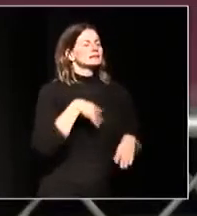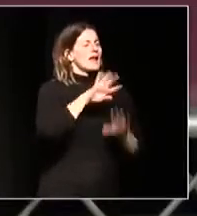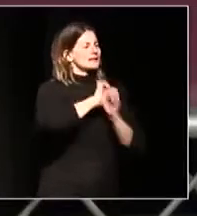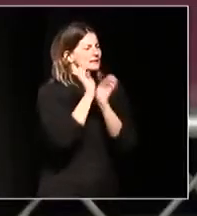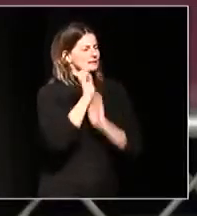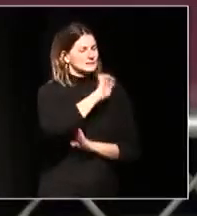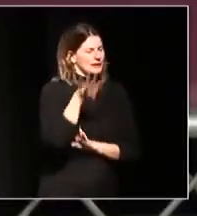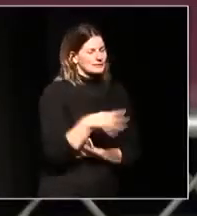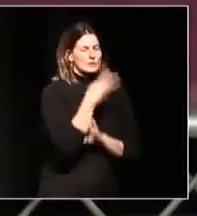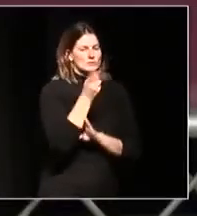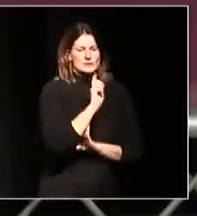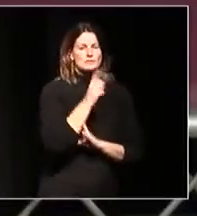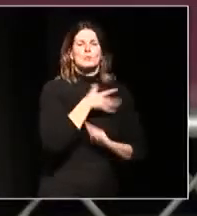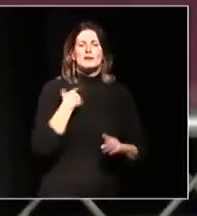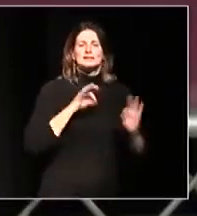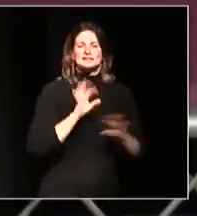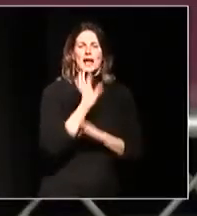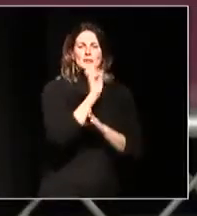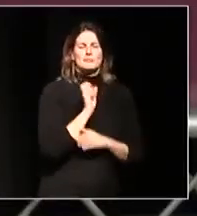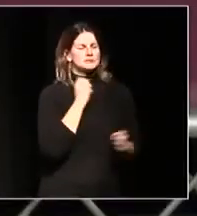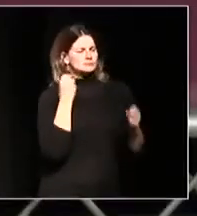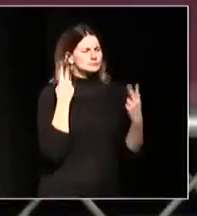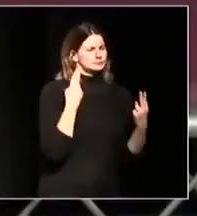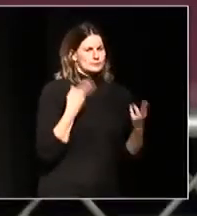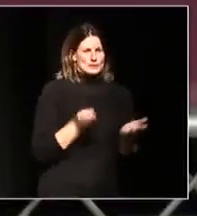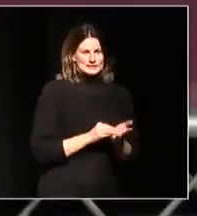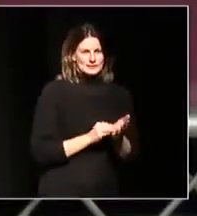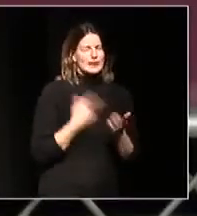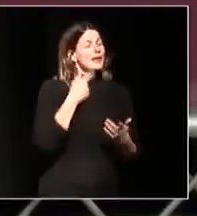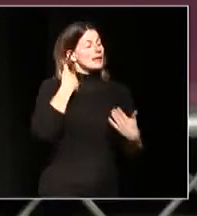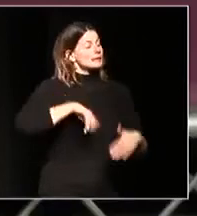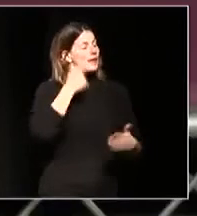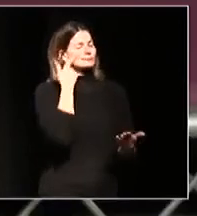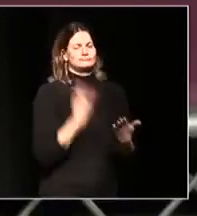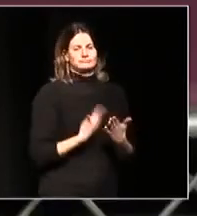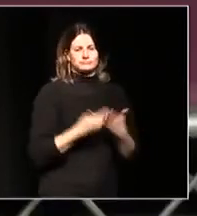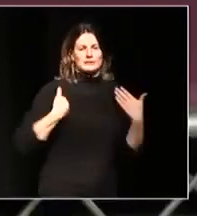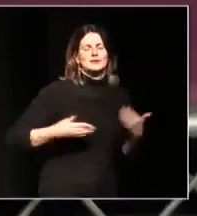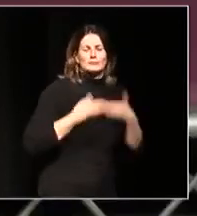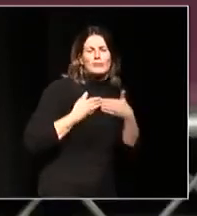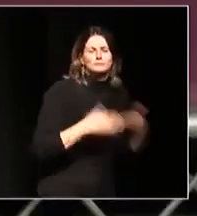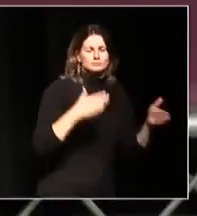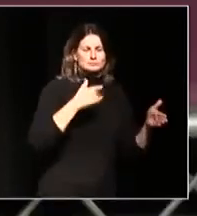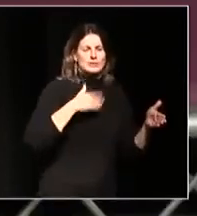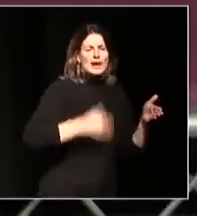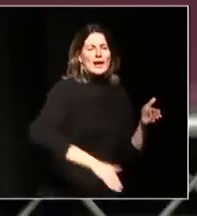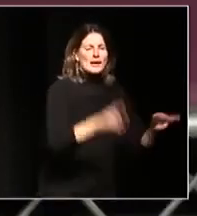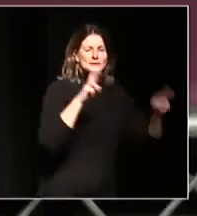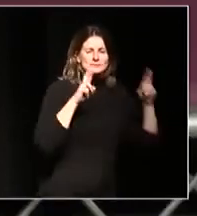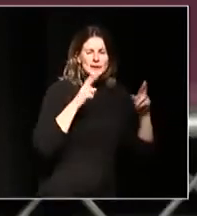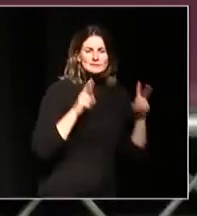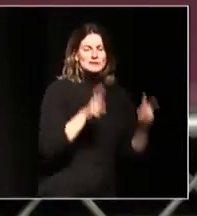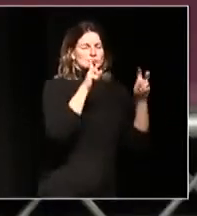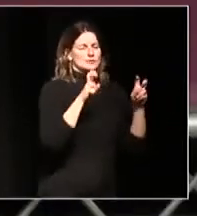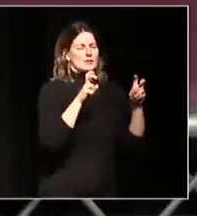la remuntada del país. I després d'això, de constatar que hem obert aquest nou horitzó d'esperança, han